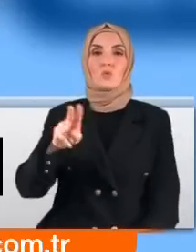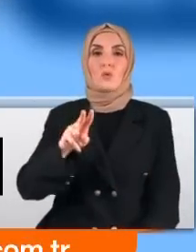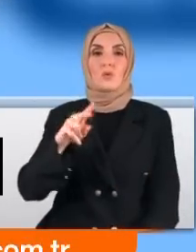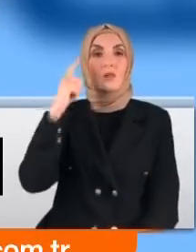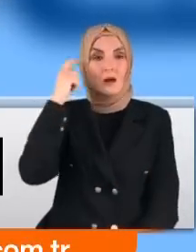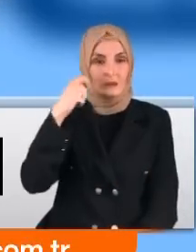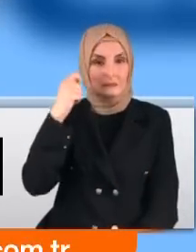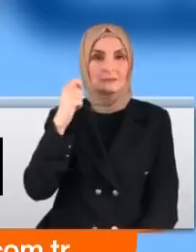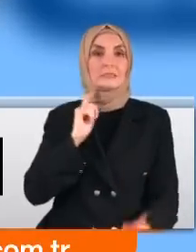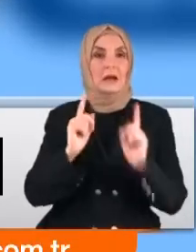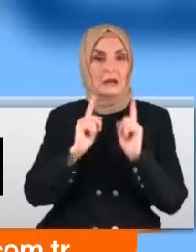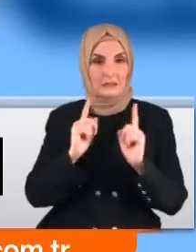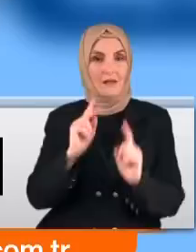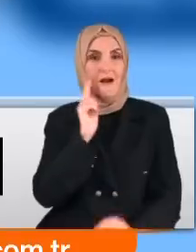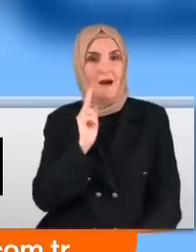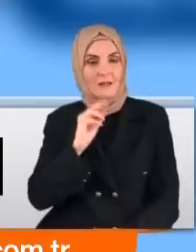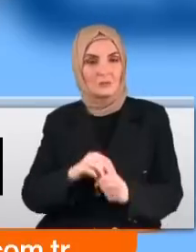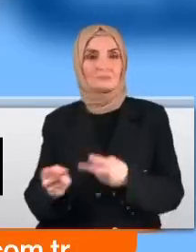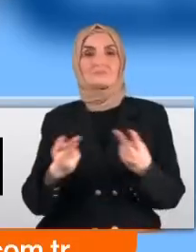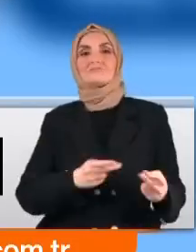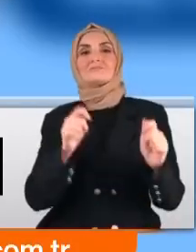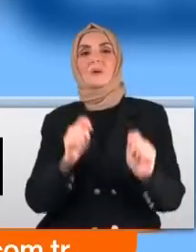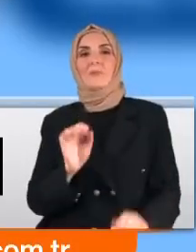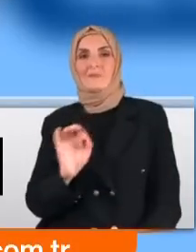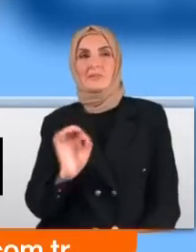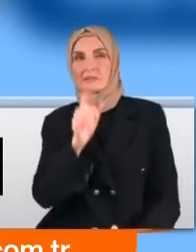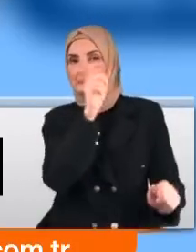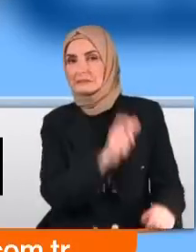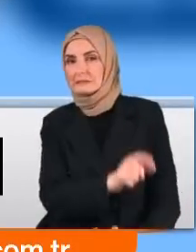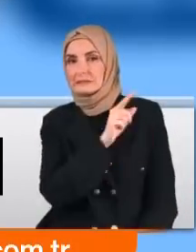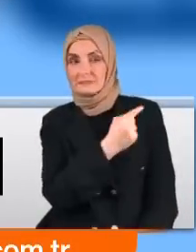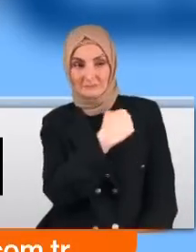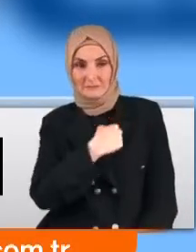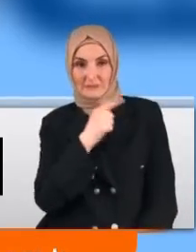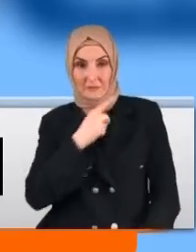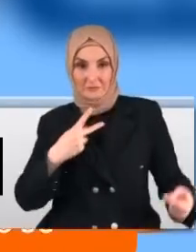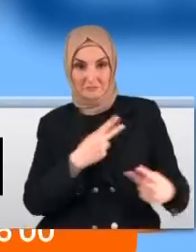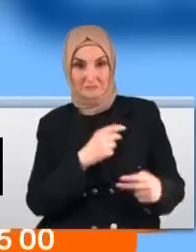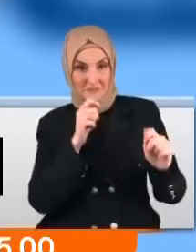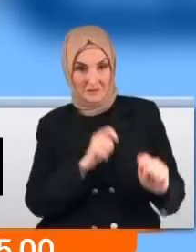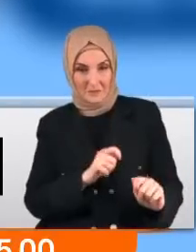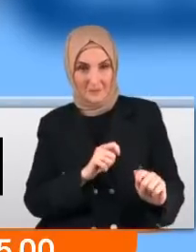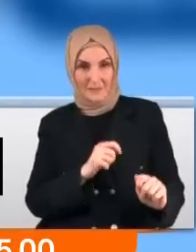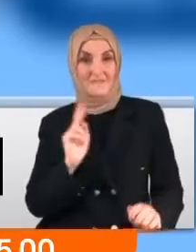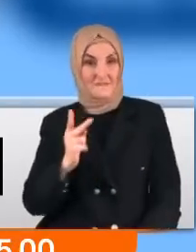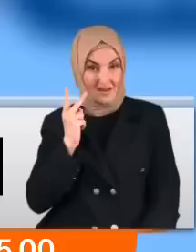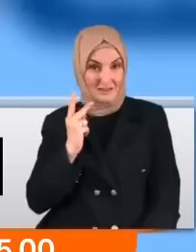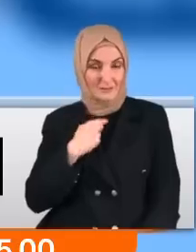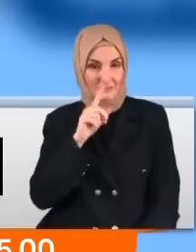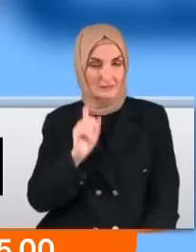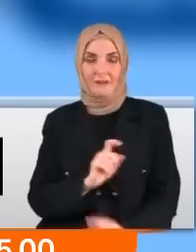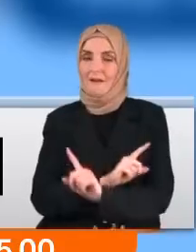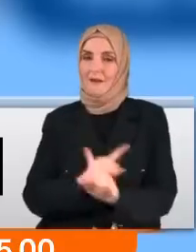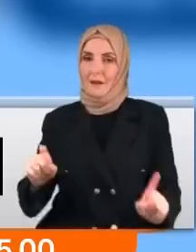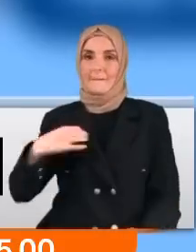ahlaka çağırdık. FETÖ'den sesimizi kıstı, duyulmadık. Vazgeçtik mi? Asla. Pazartesi günü üzerimize çırpıp